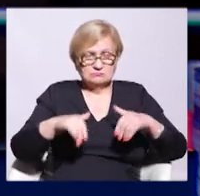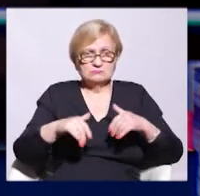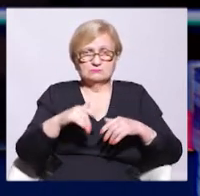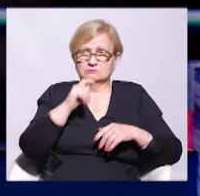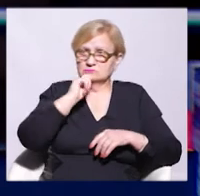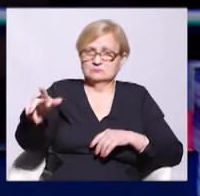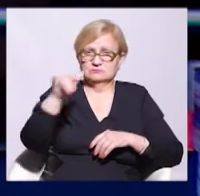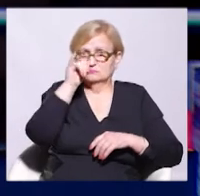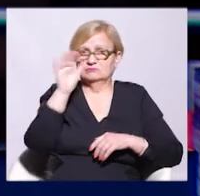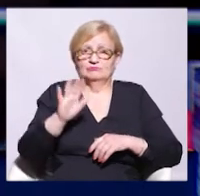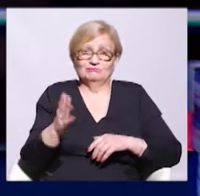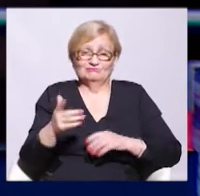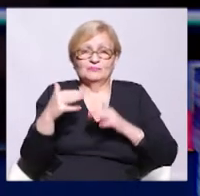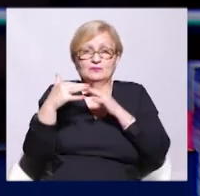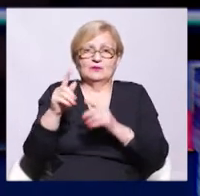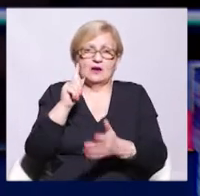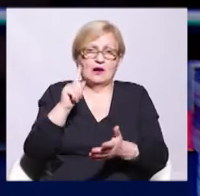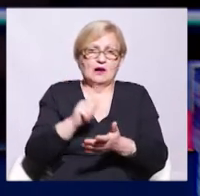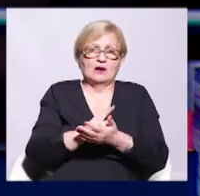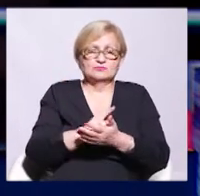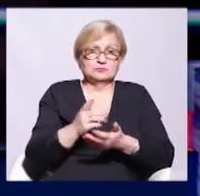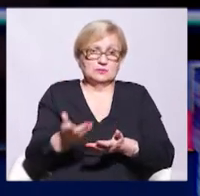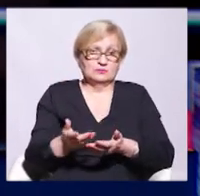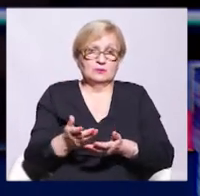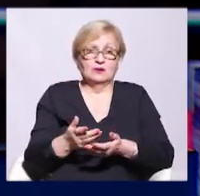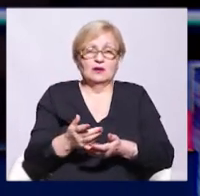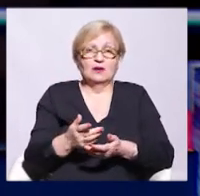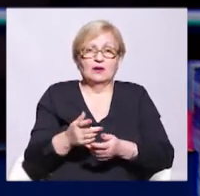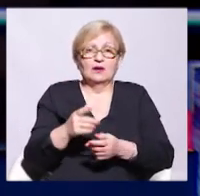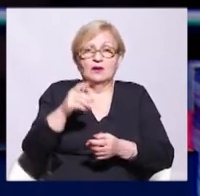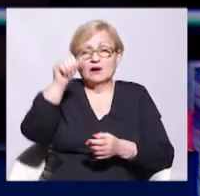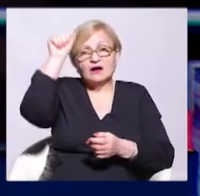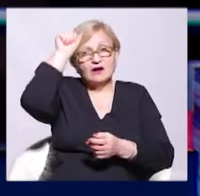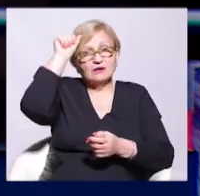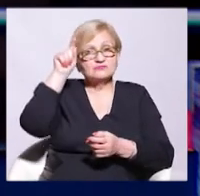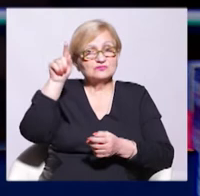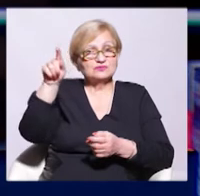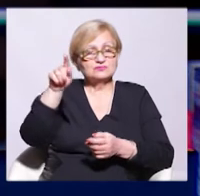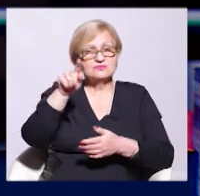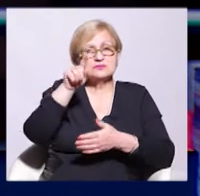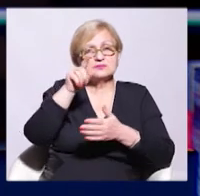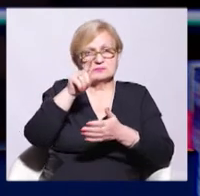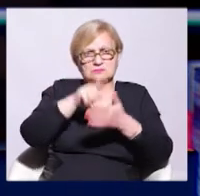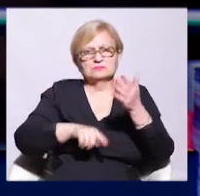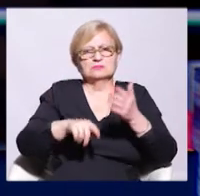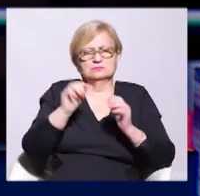sakhukaris damktsevi. Mastan brzola sakhto sakmia, anu khvtistvis satno sak.